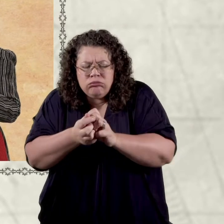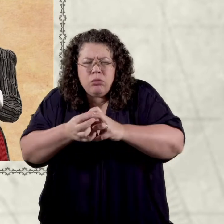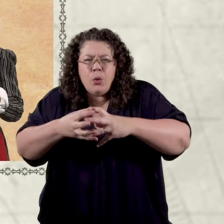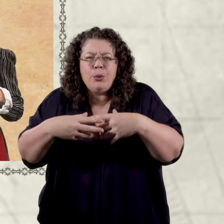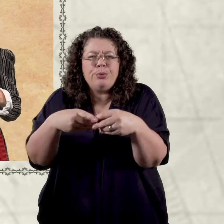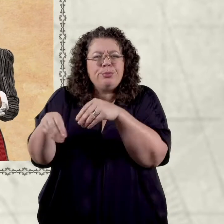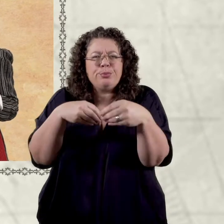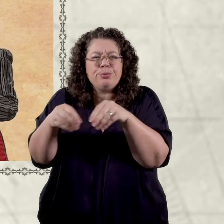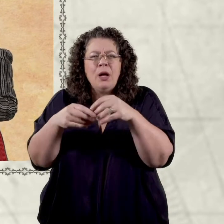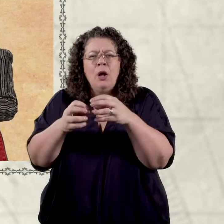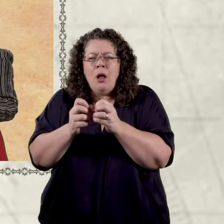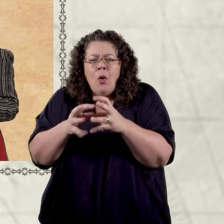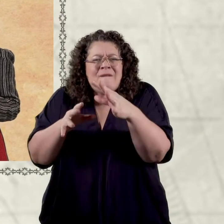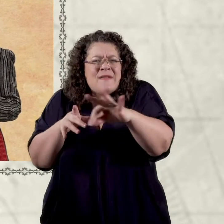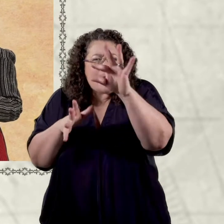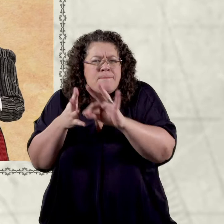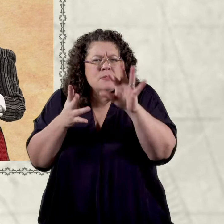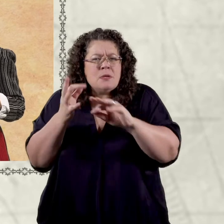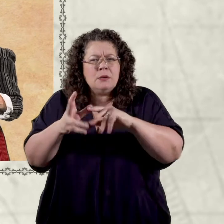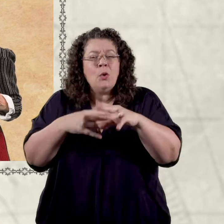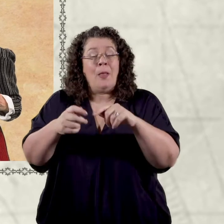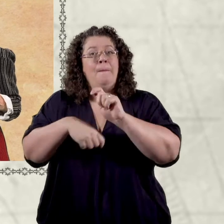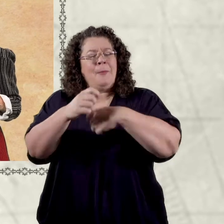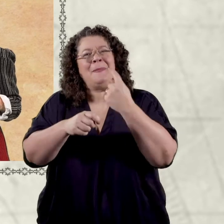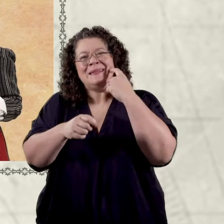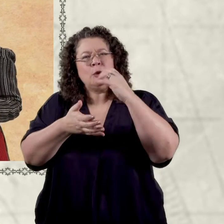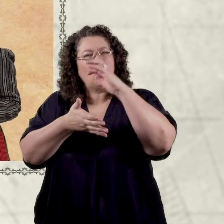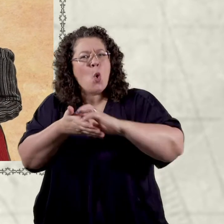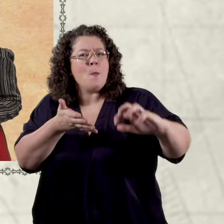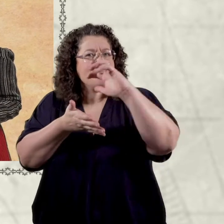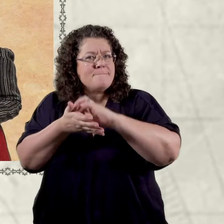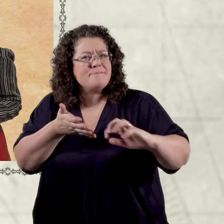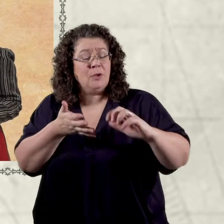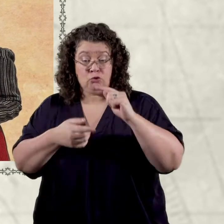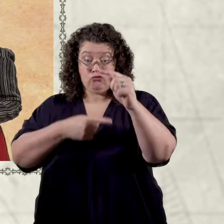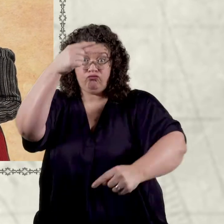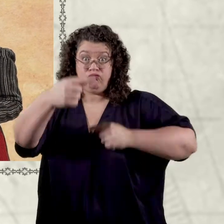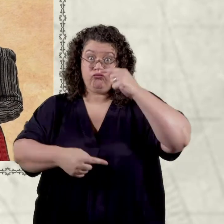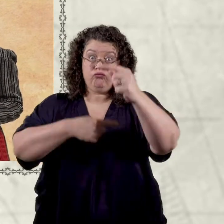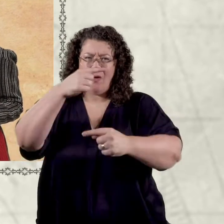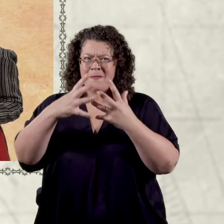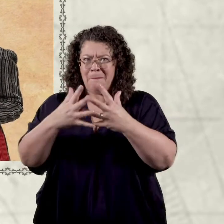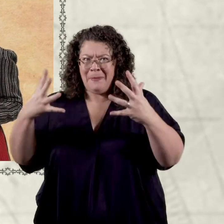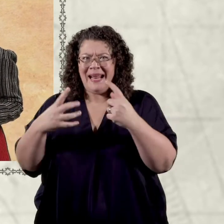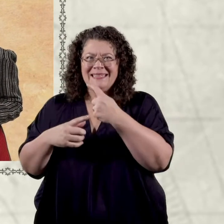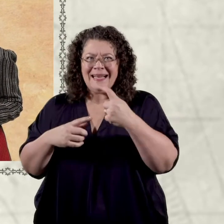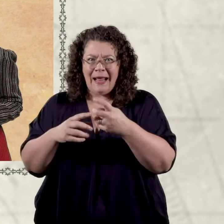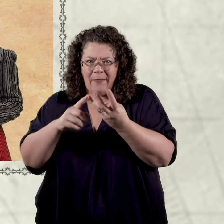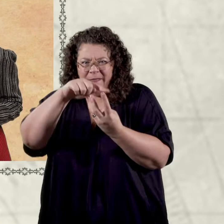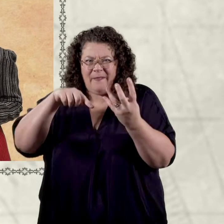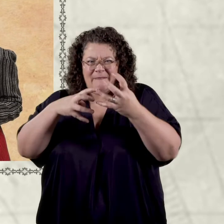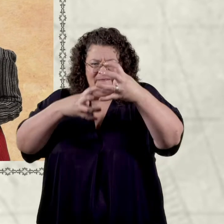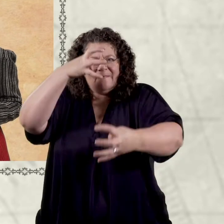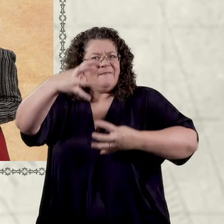agor y gwlân i ryddhau'r ffibrau mwyn i gribo. Byddai'r drwm hwn yn troi a byddai ganddo